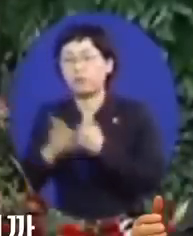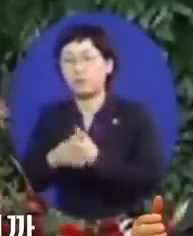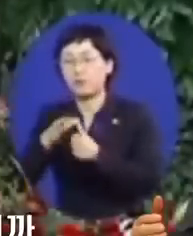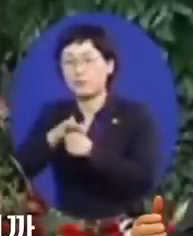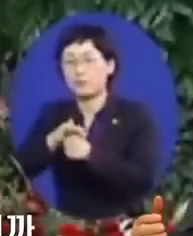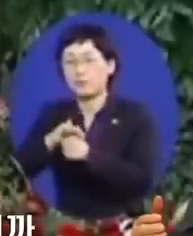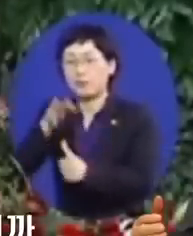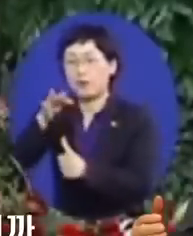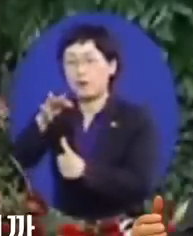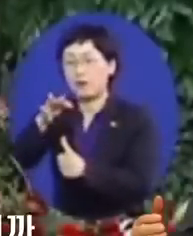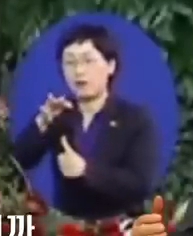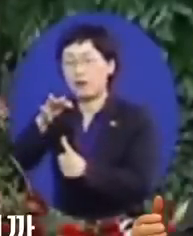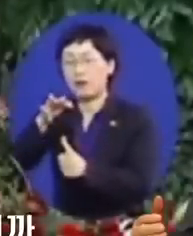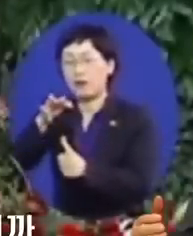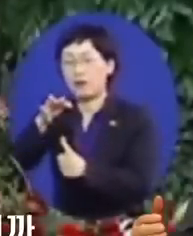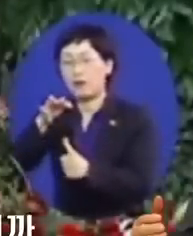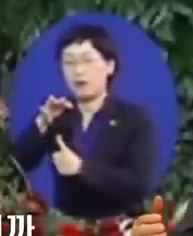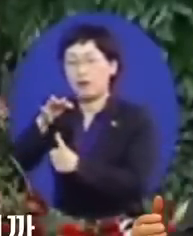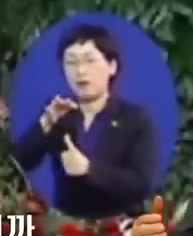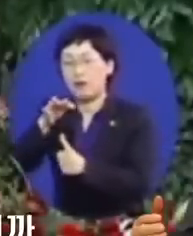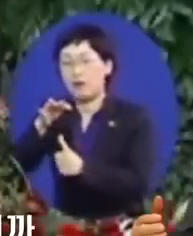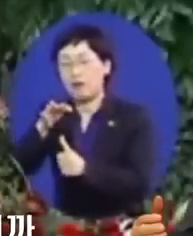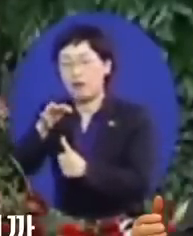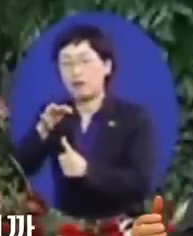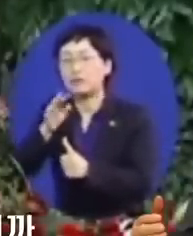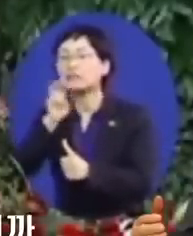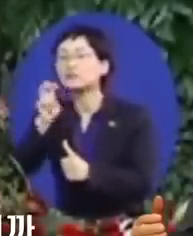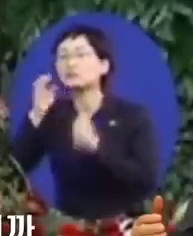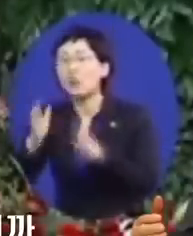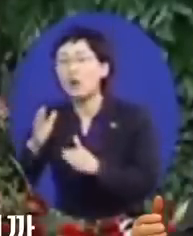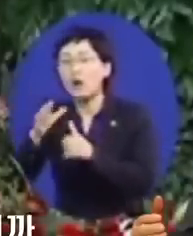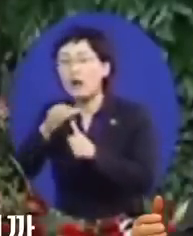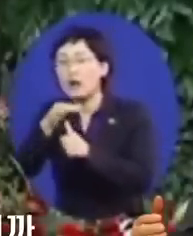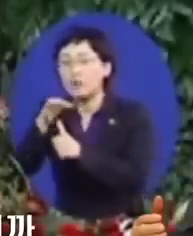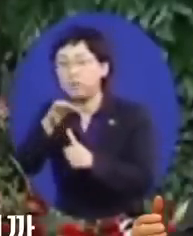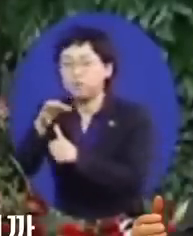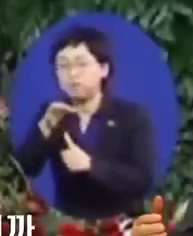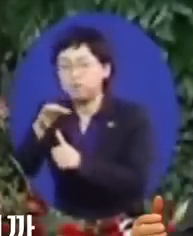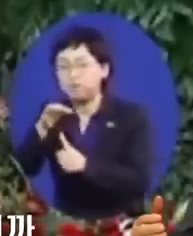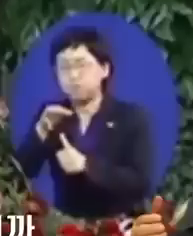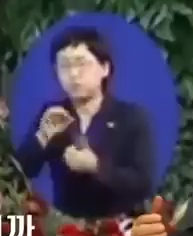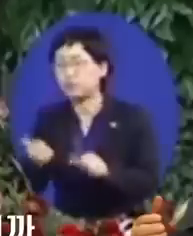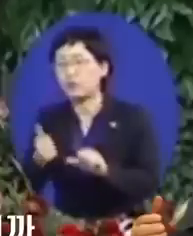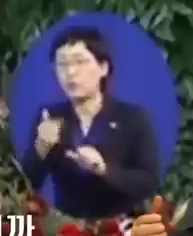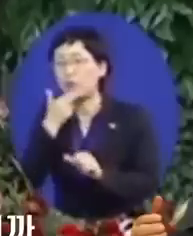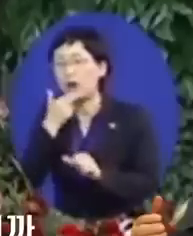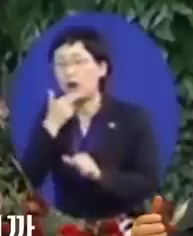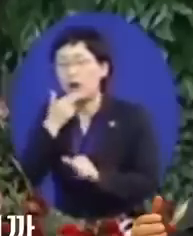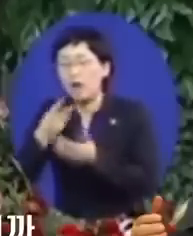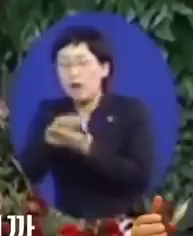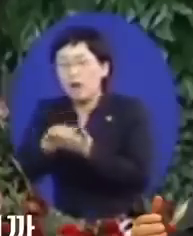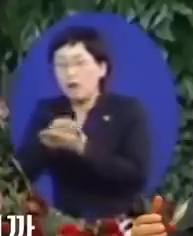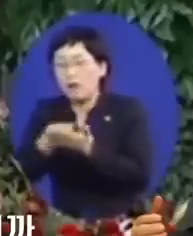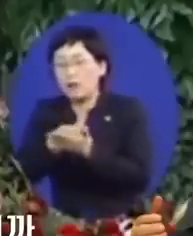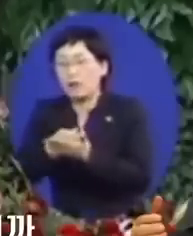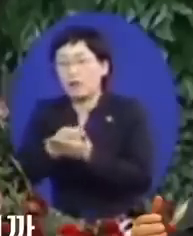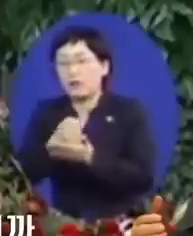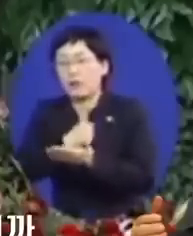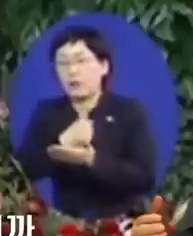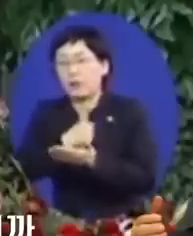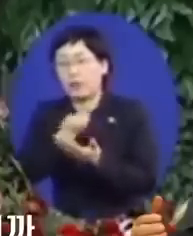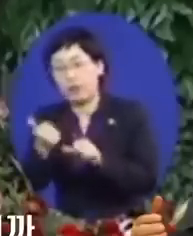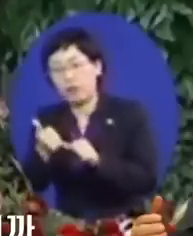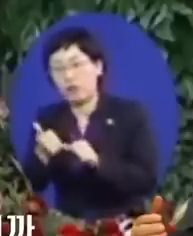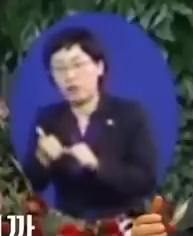줄에 매달린 채 30분 이상을 발부둥 쳐도 죽지 않았었습니다. 되게 큰 고통을 하고 숨을 끊었습니다. 그때